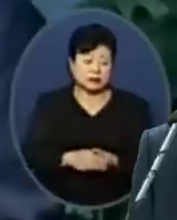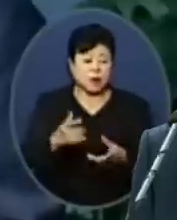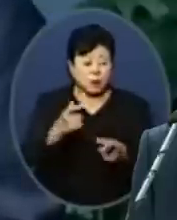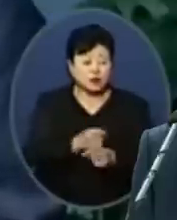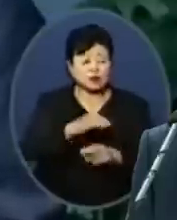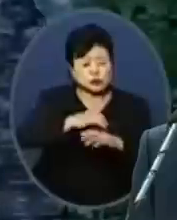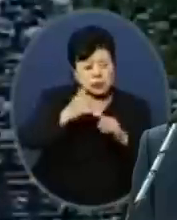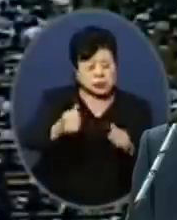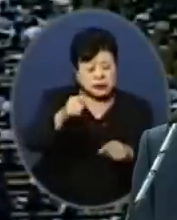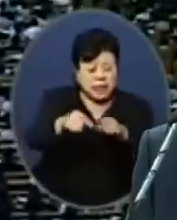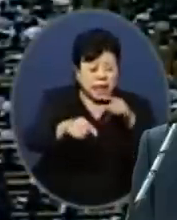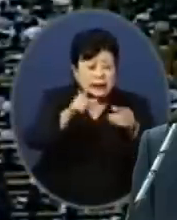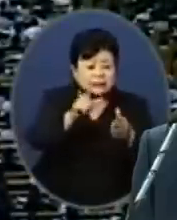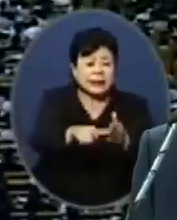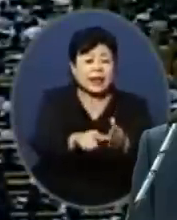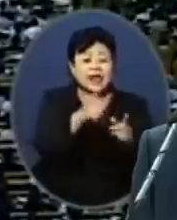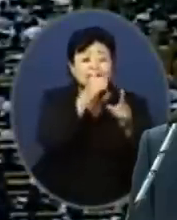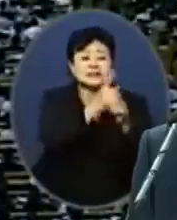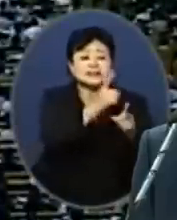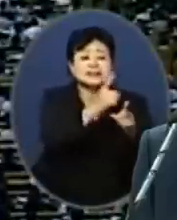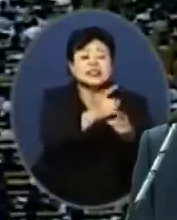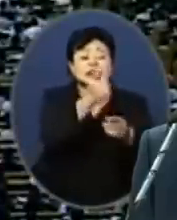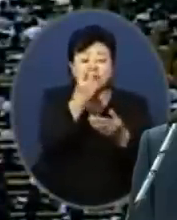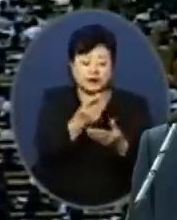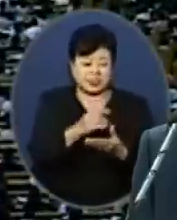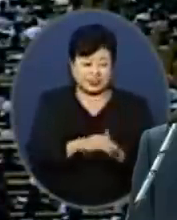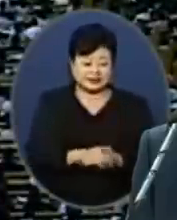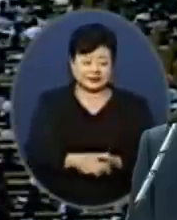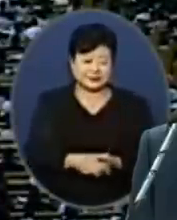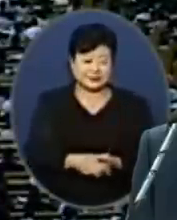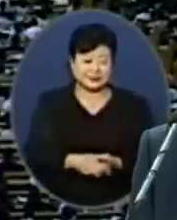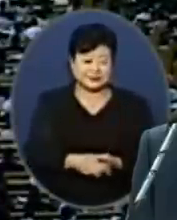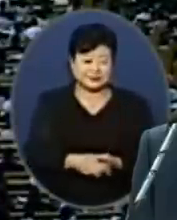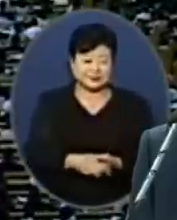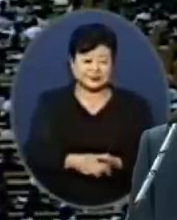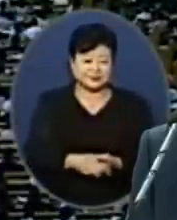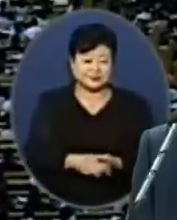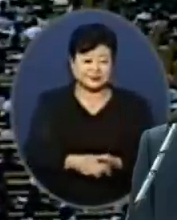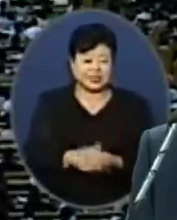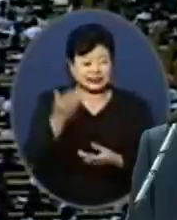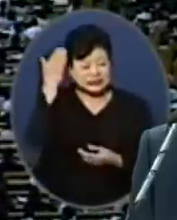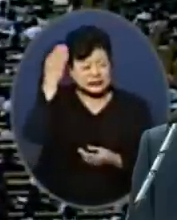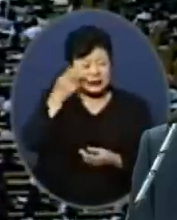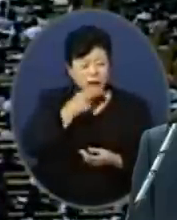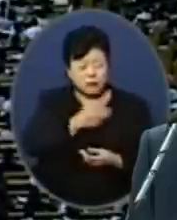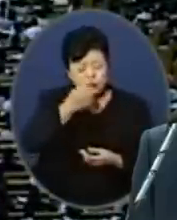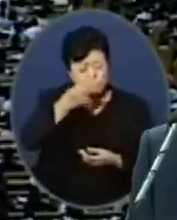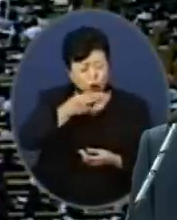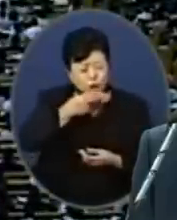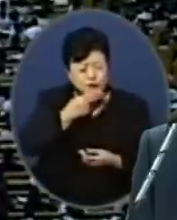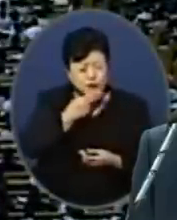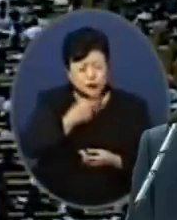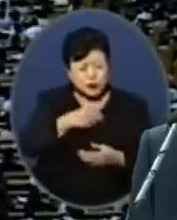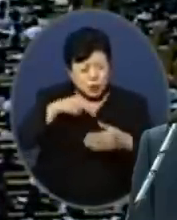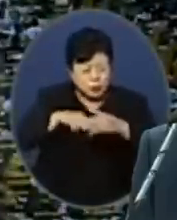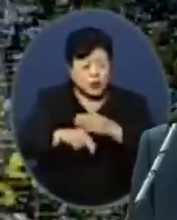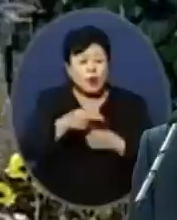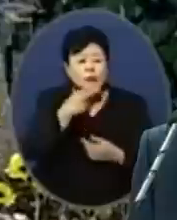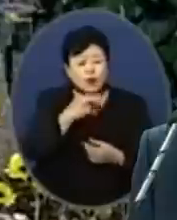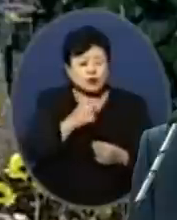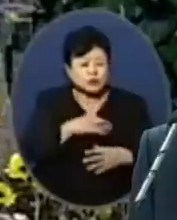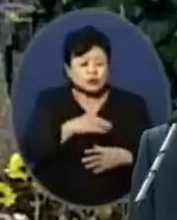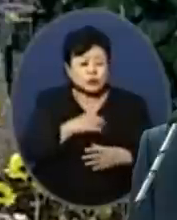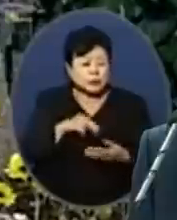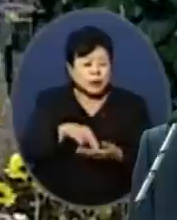원수를 대적해서 나아가면 여러분에게 승리가 다가오게 되는 것입니다. 지식이 없고 꿈도 없고 기적을 믿지도 않고